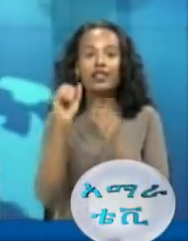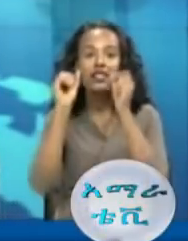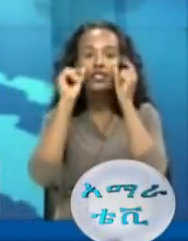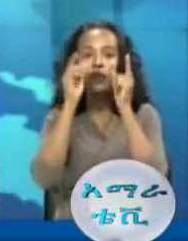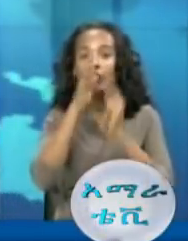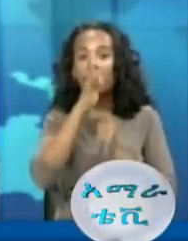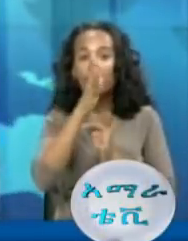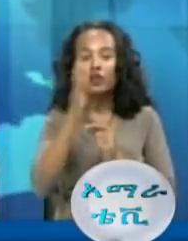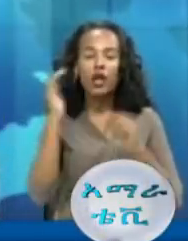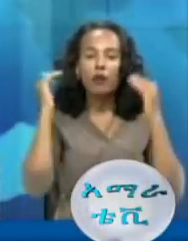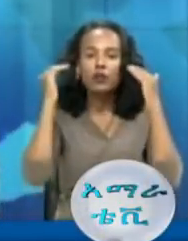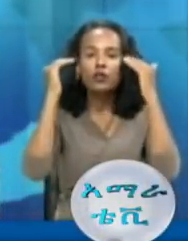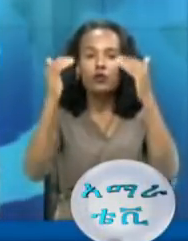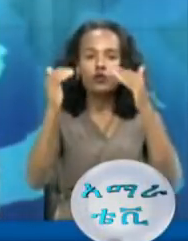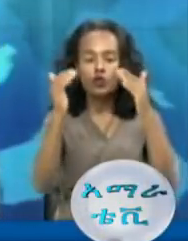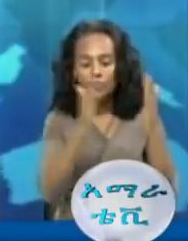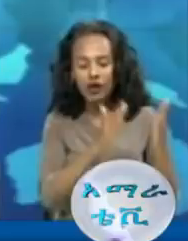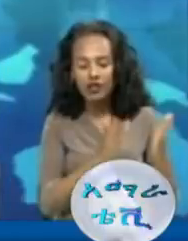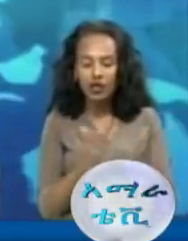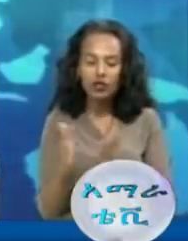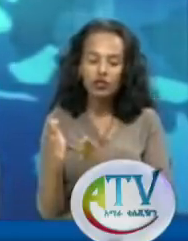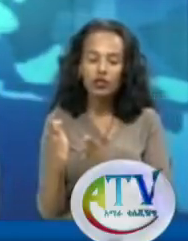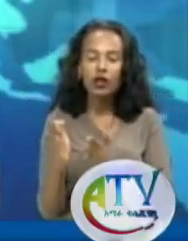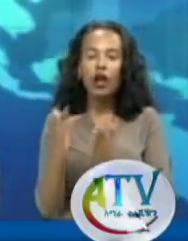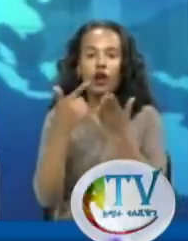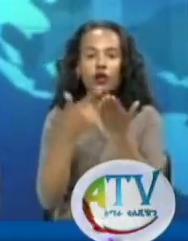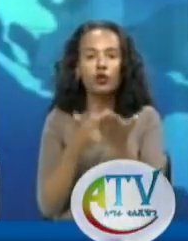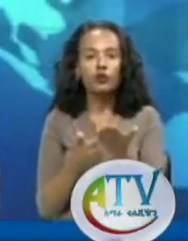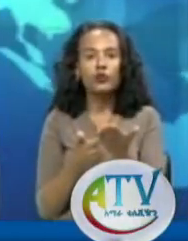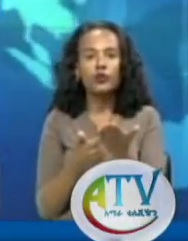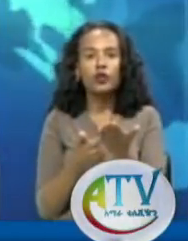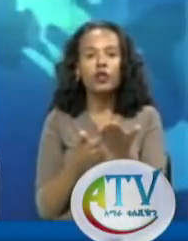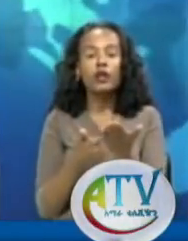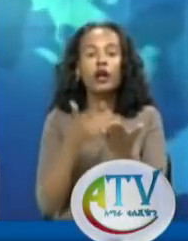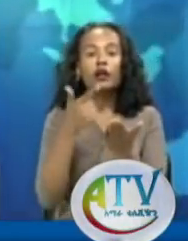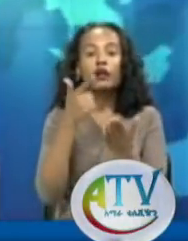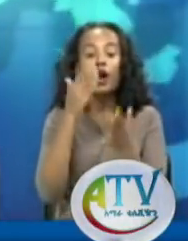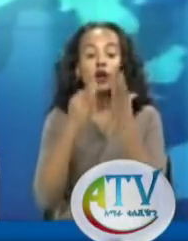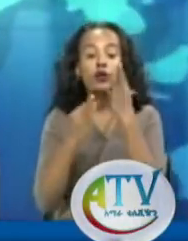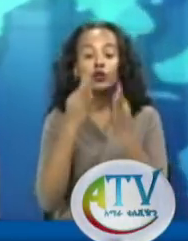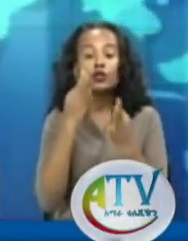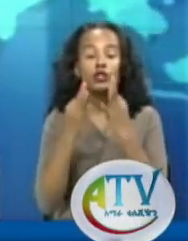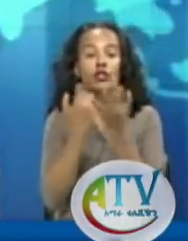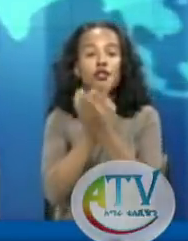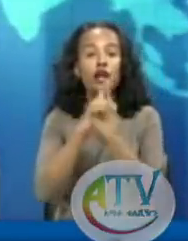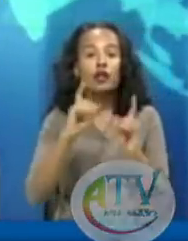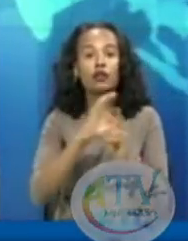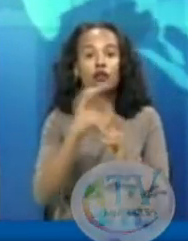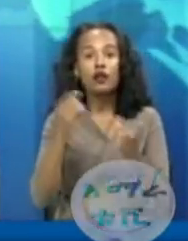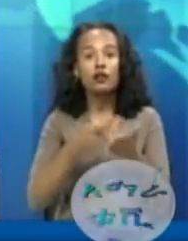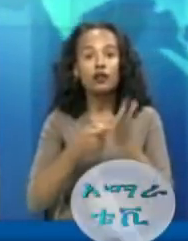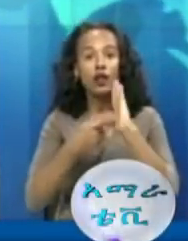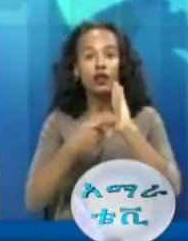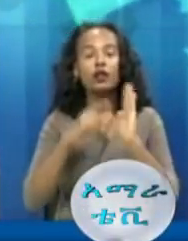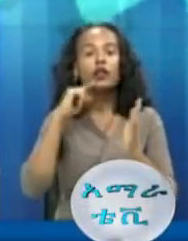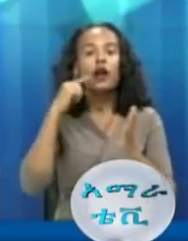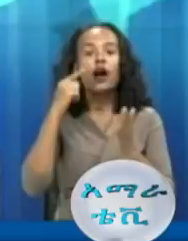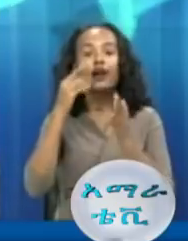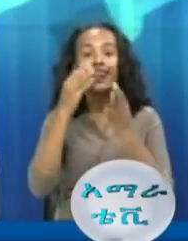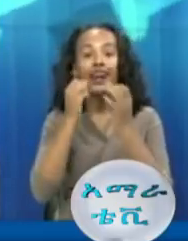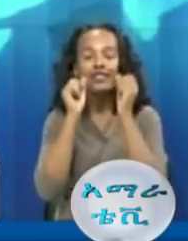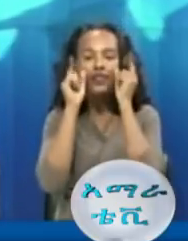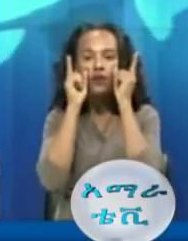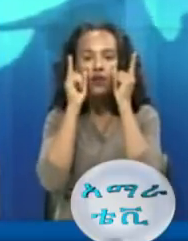የመፍጠሪያ መድረኮችን ማዘጋጀት፣ እንዲሁም የዳኞችን ነጻነትና ተጠያቂነት ያገናዘበ የዳኞች